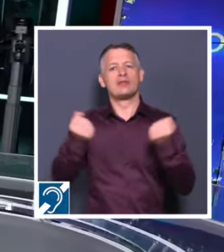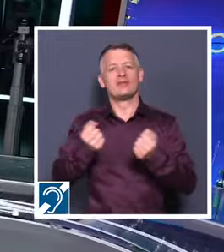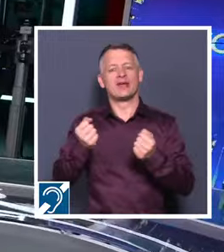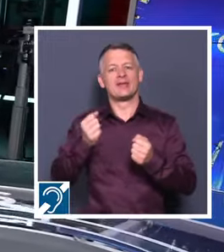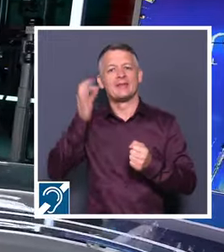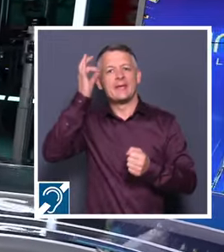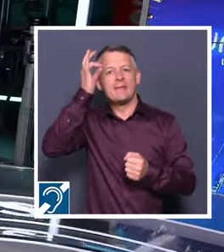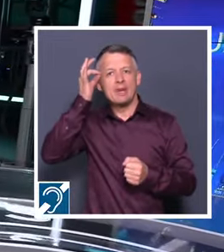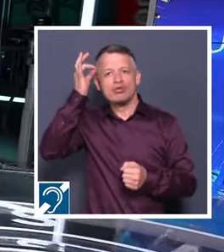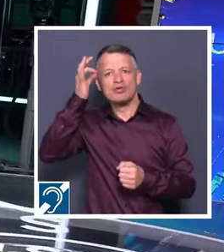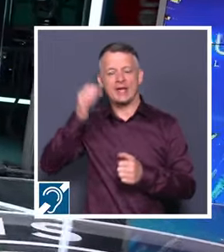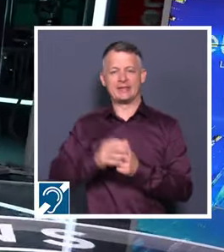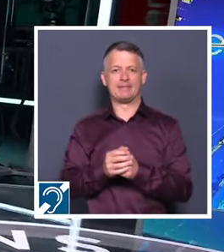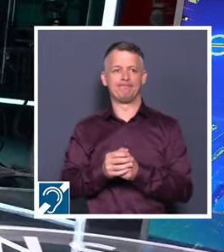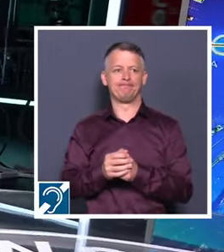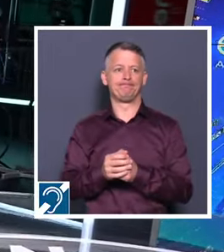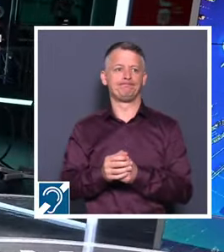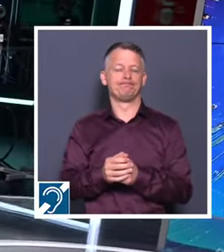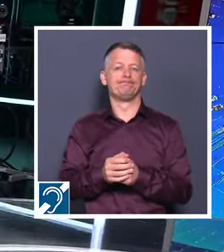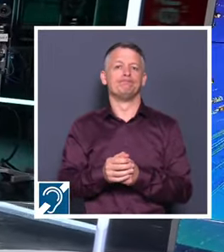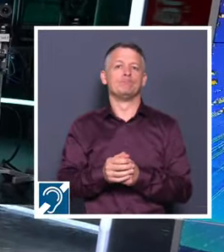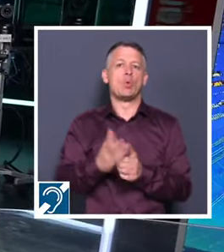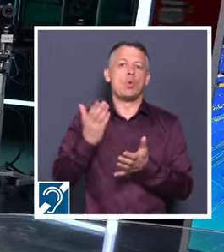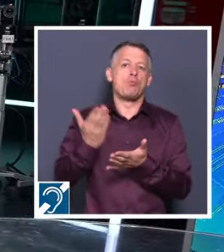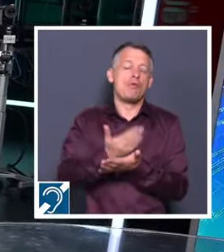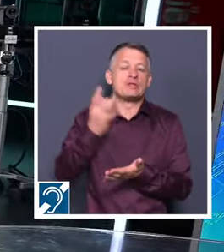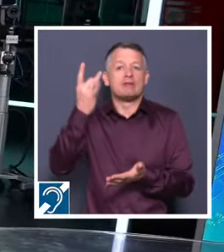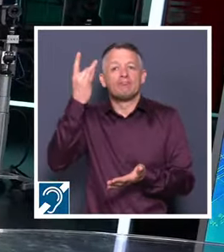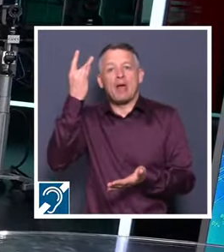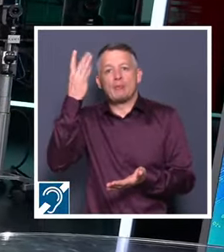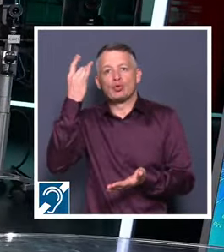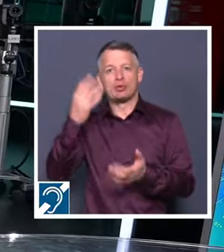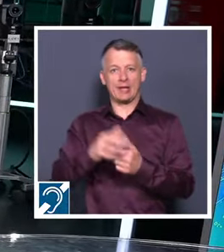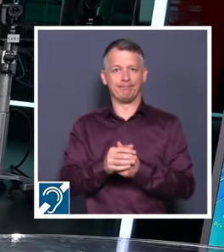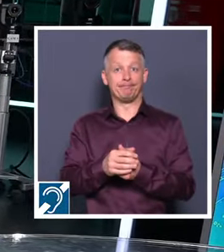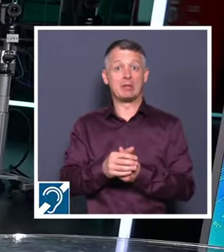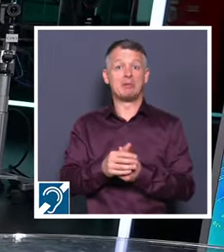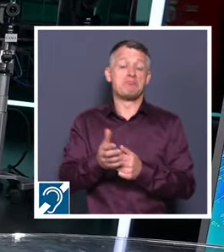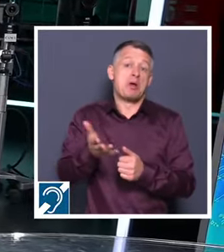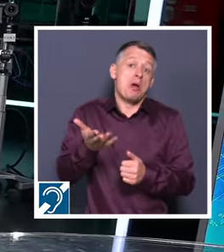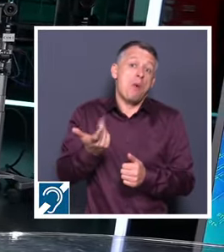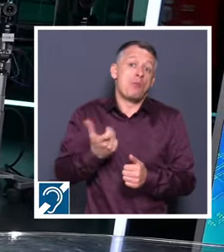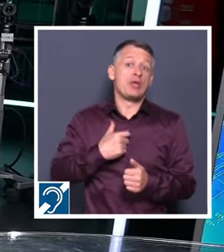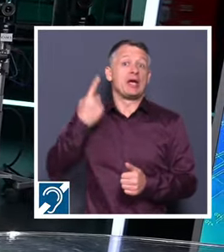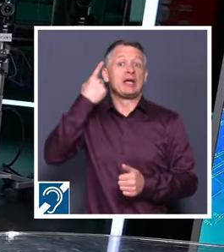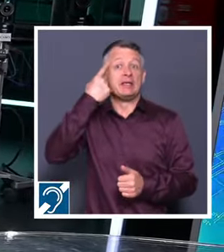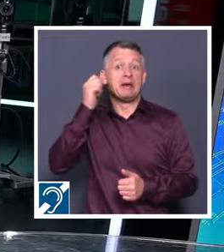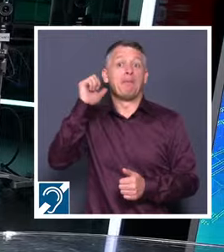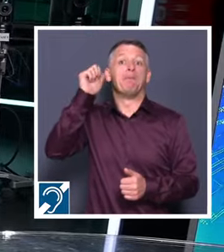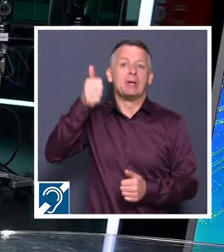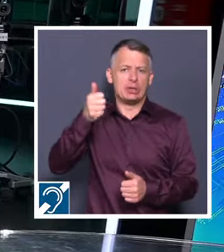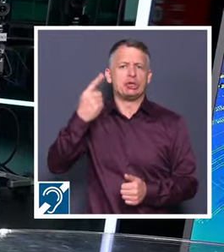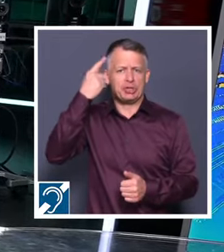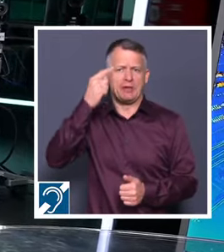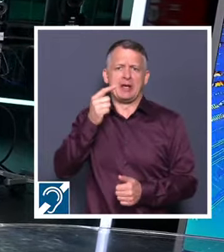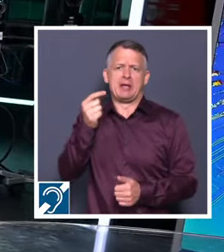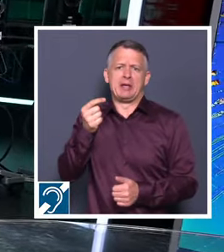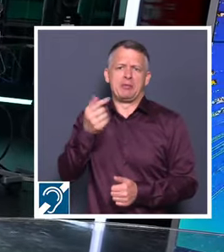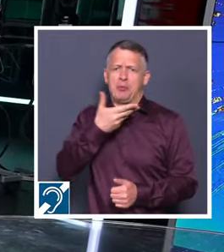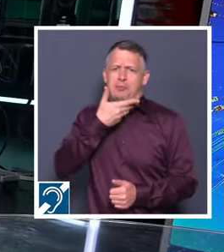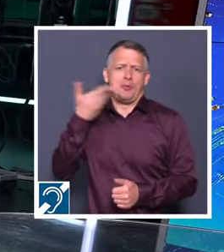un scenariu absurd, să-i spunem, în care mâine, chiar mâine, deși știm că este imposibil, am